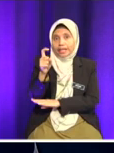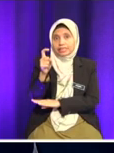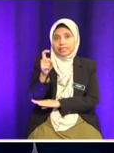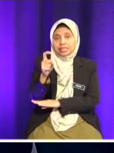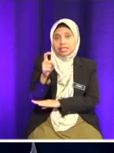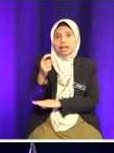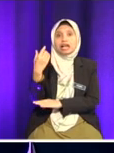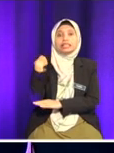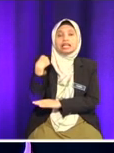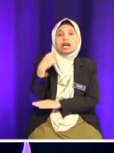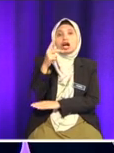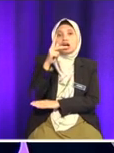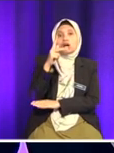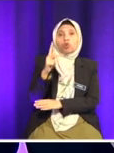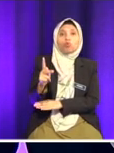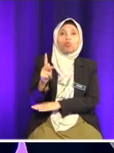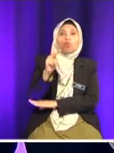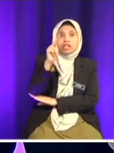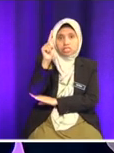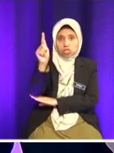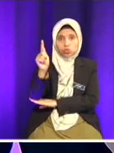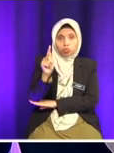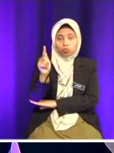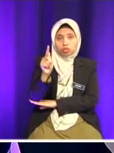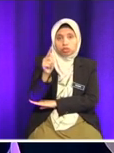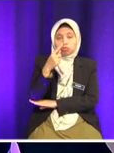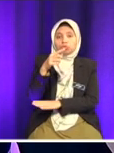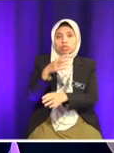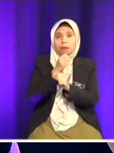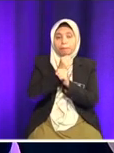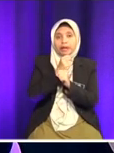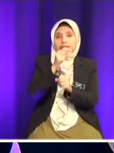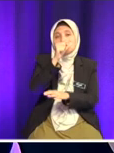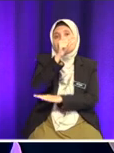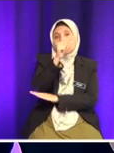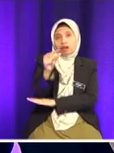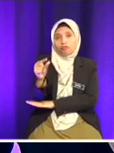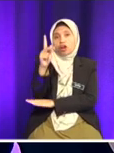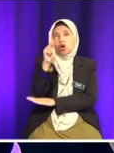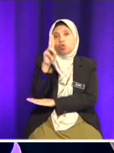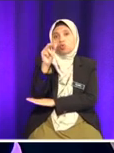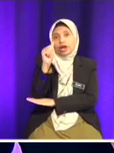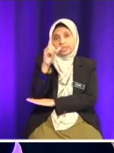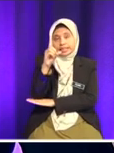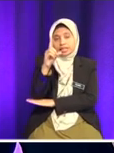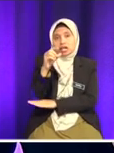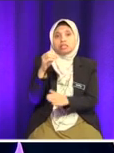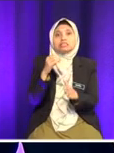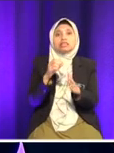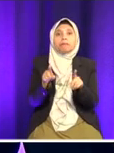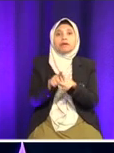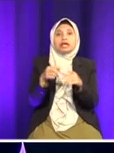kuasa 2 maka kita akan dapat bentuk grafik kuadratik sama diagraf minimal ataupun grafik